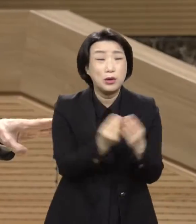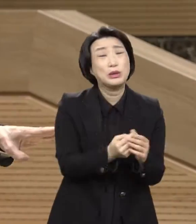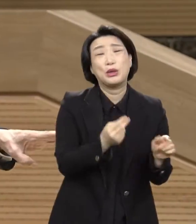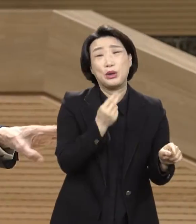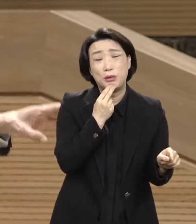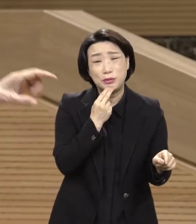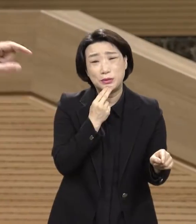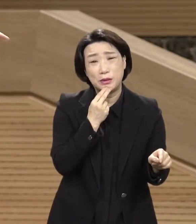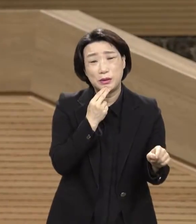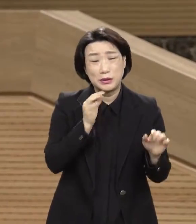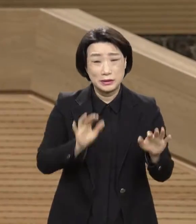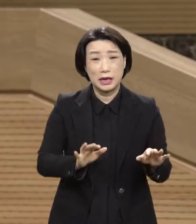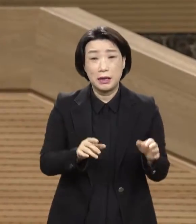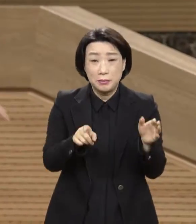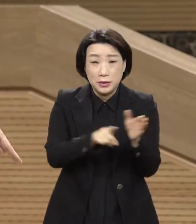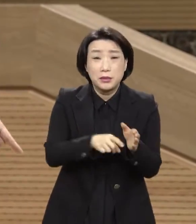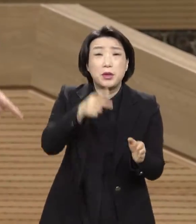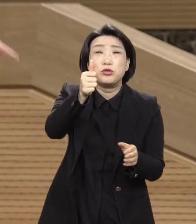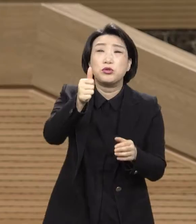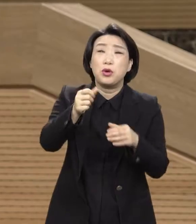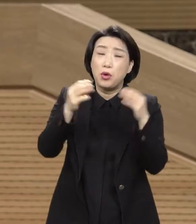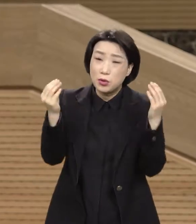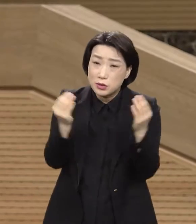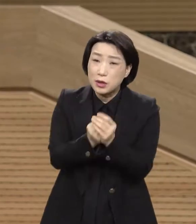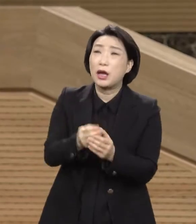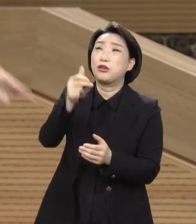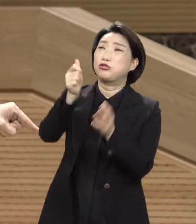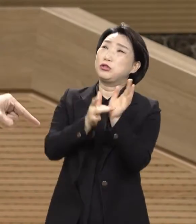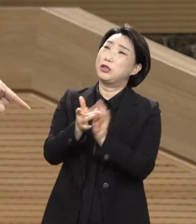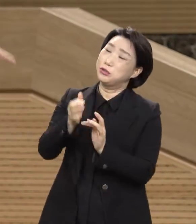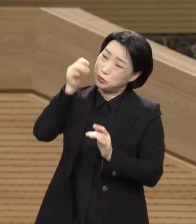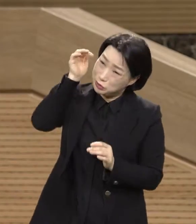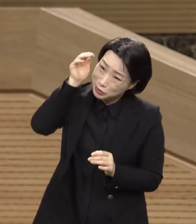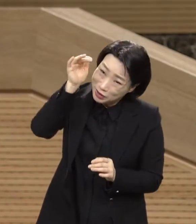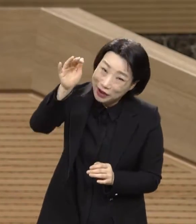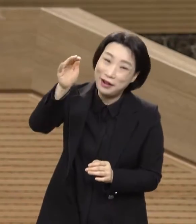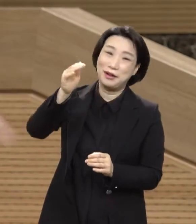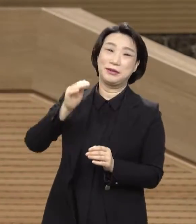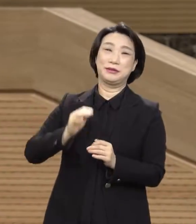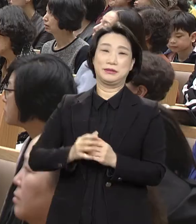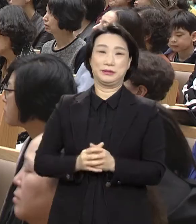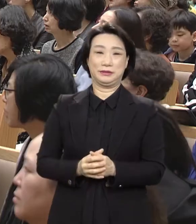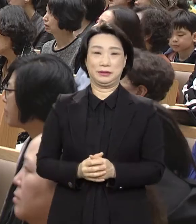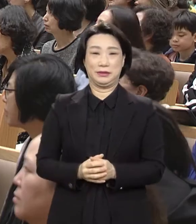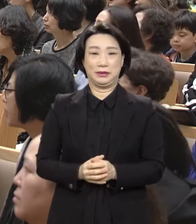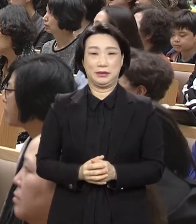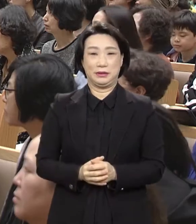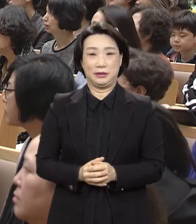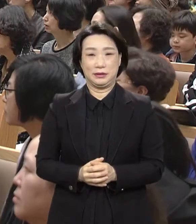온전하지 못하니까 믿음의 주요 온전케 하시는 주 예수를 바라보라.